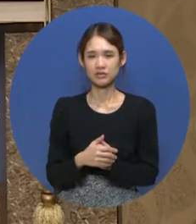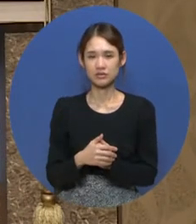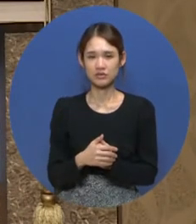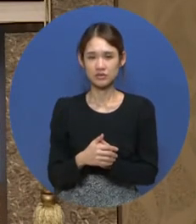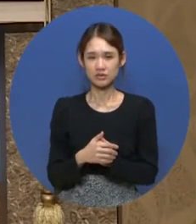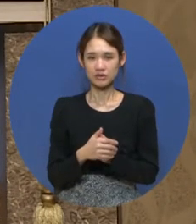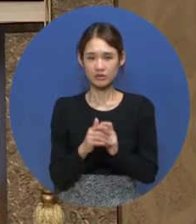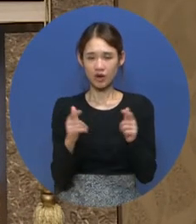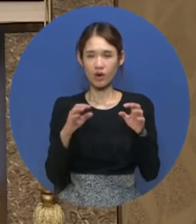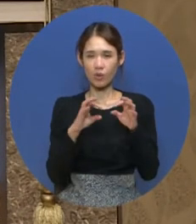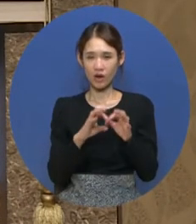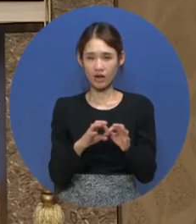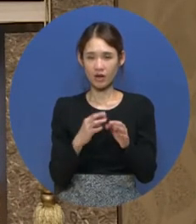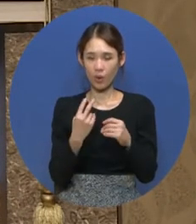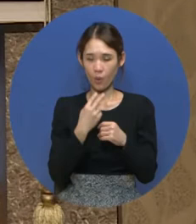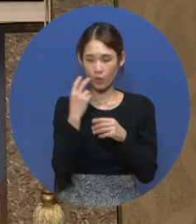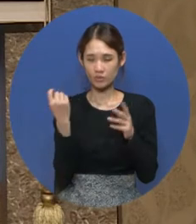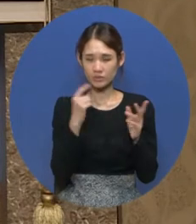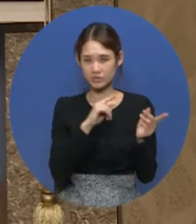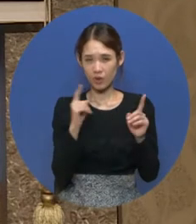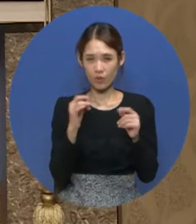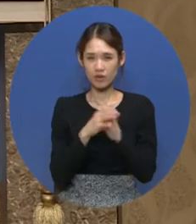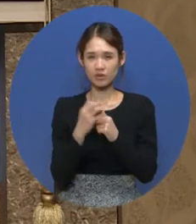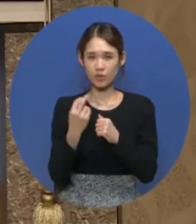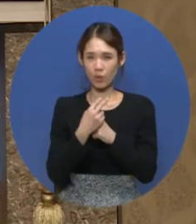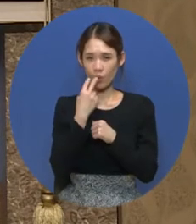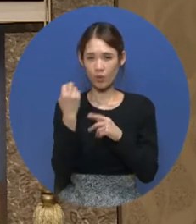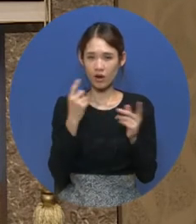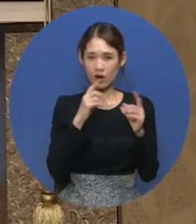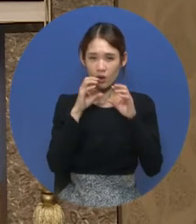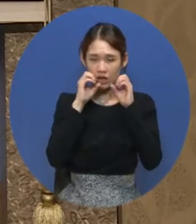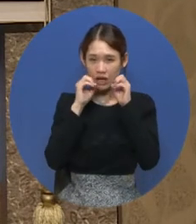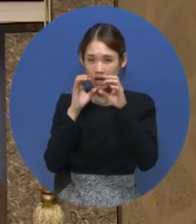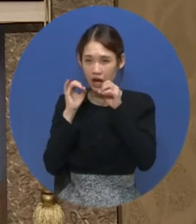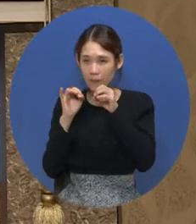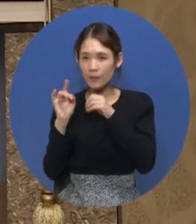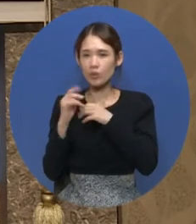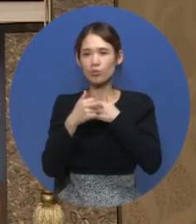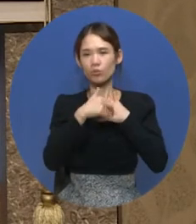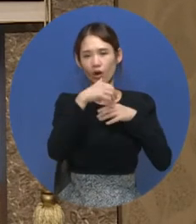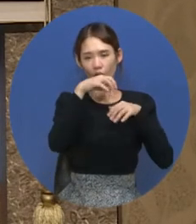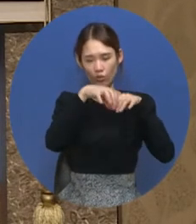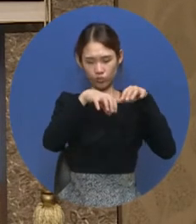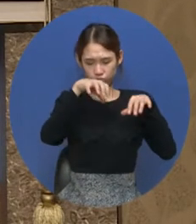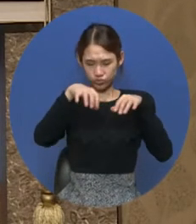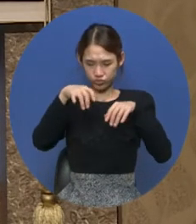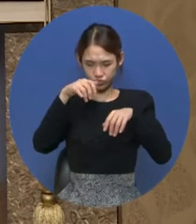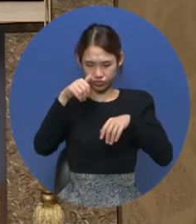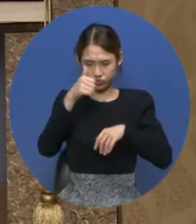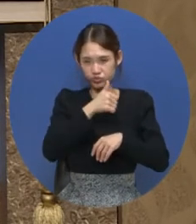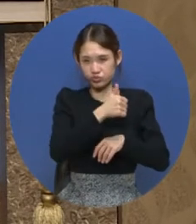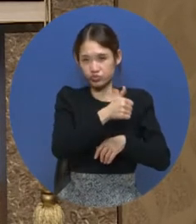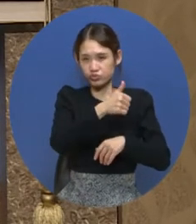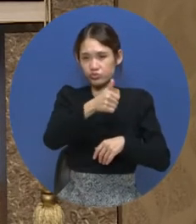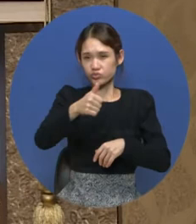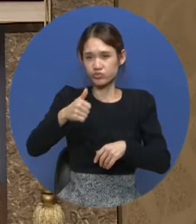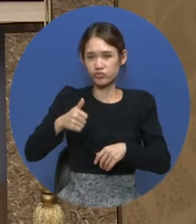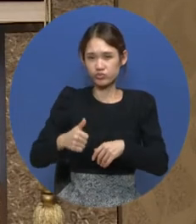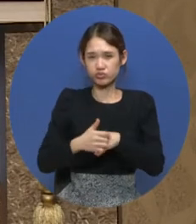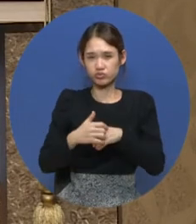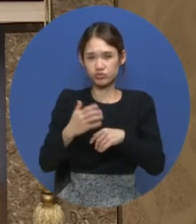그런 것들에 대한 호흡 쩔은 그리고 또 호 급질 캠페인을 각 병원마다 돌아다니면서 환자 대상으로